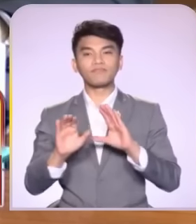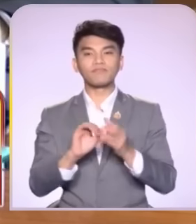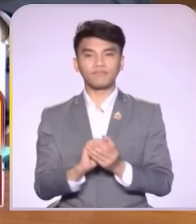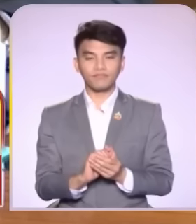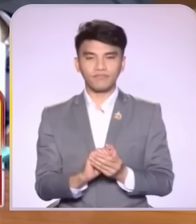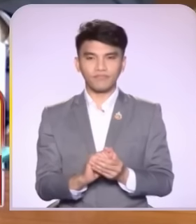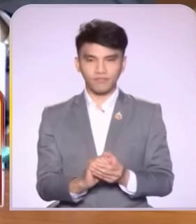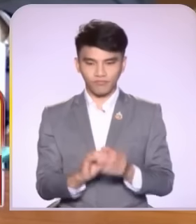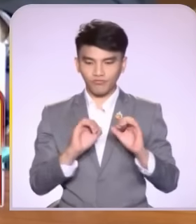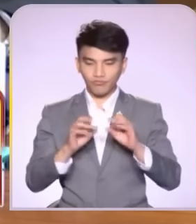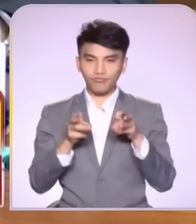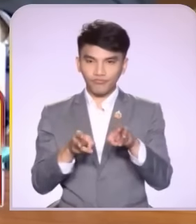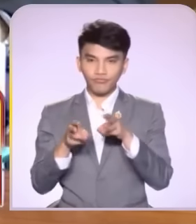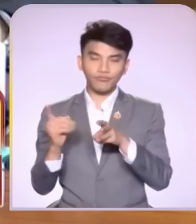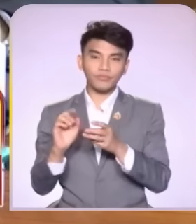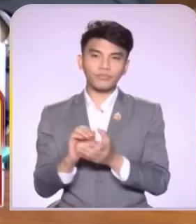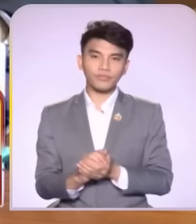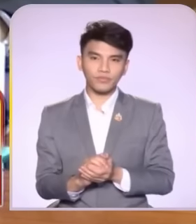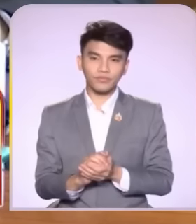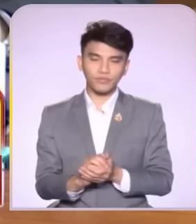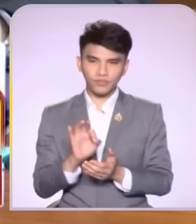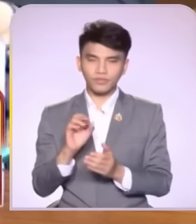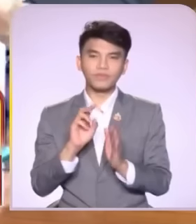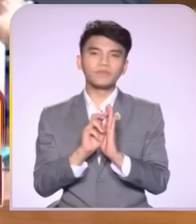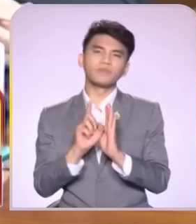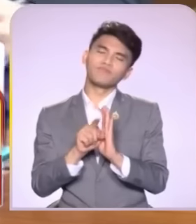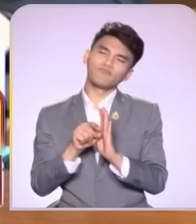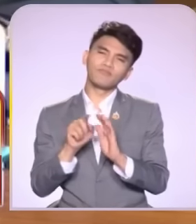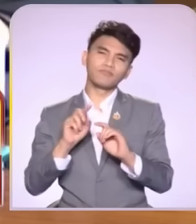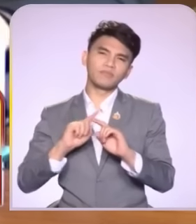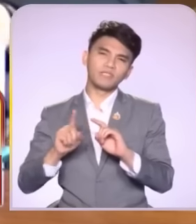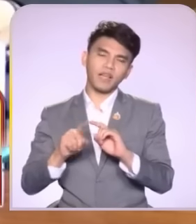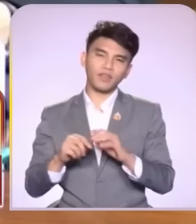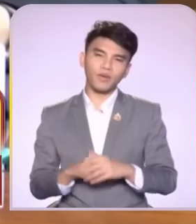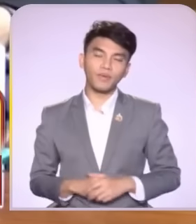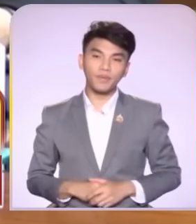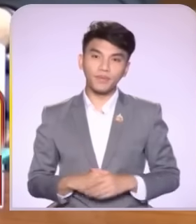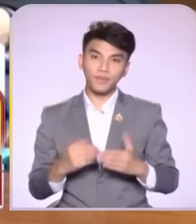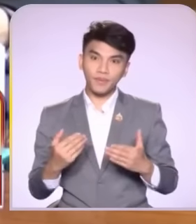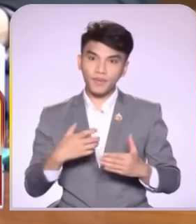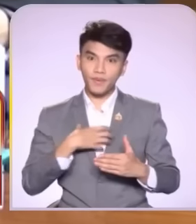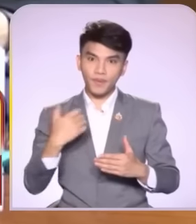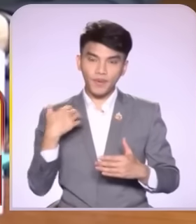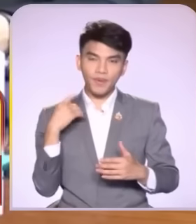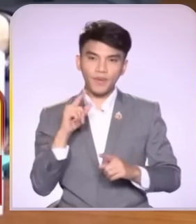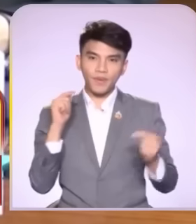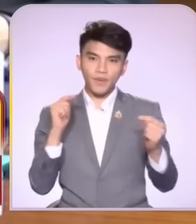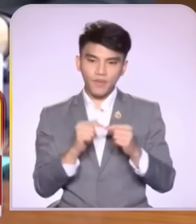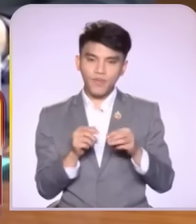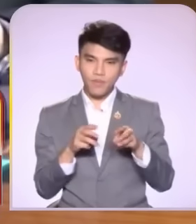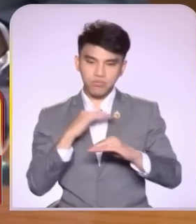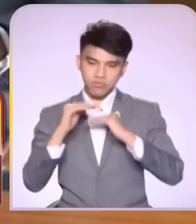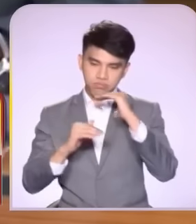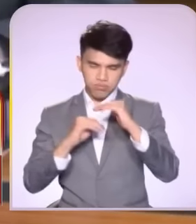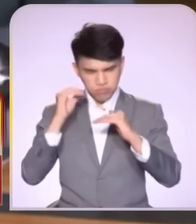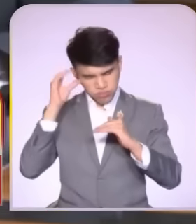นะครับแล้วก็จะมาสอนวิธีการไลฟ์สด TikTok ตั้งปักตะก้งตะก้าเพื่อจะมีช่องทางในการ